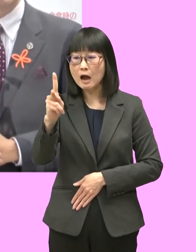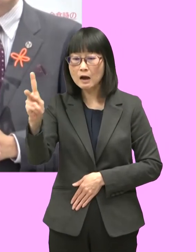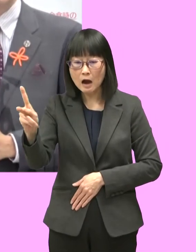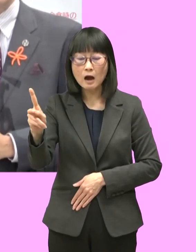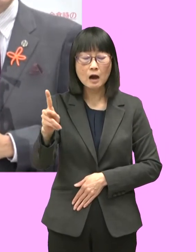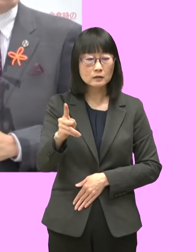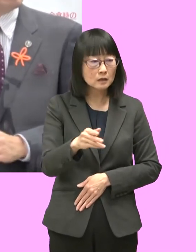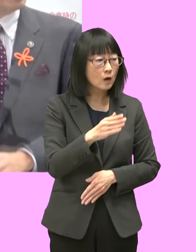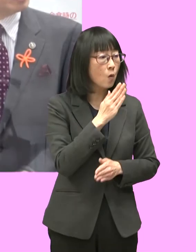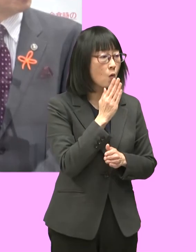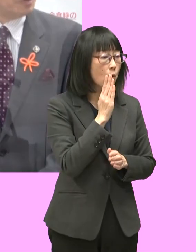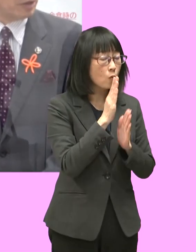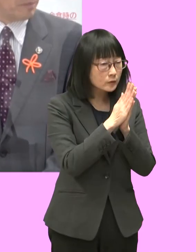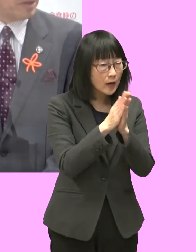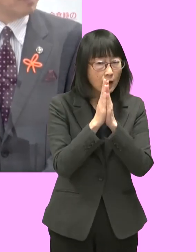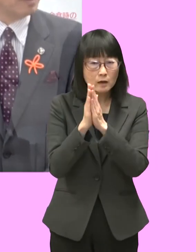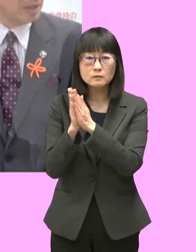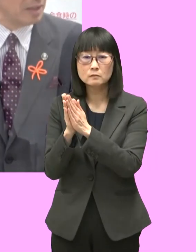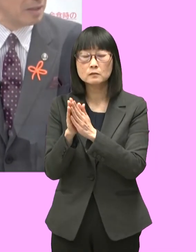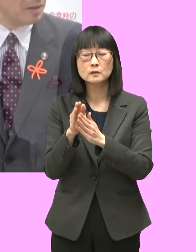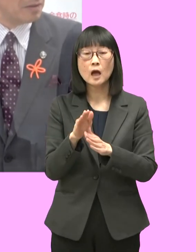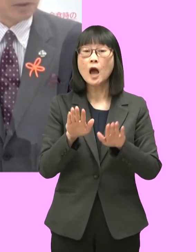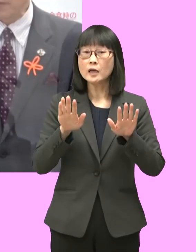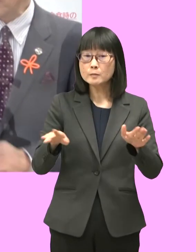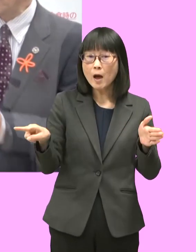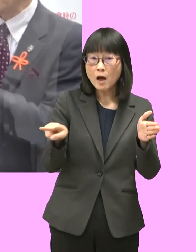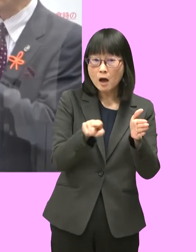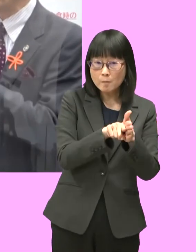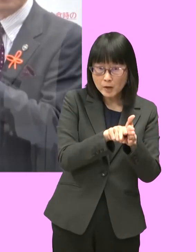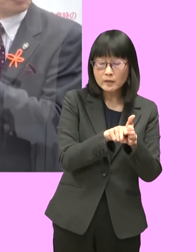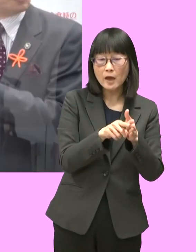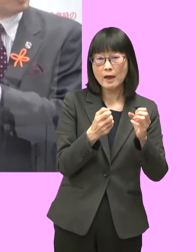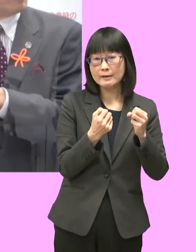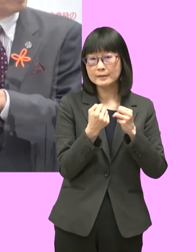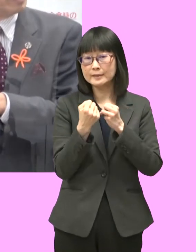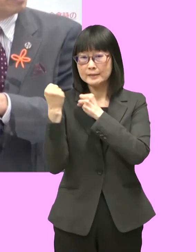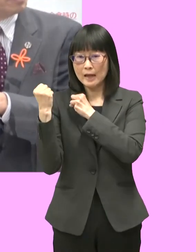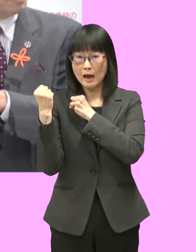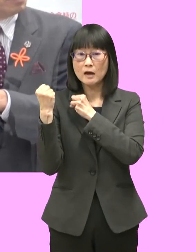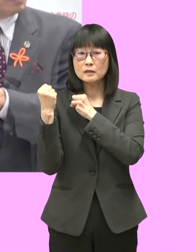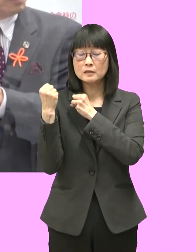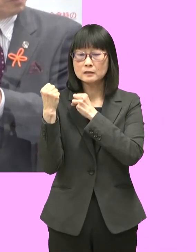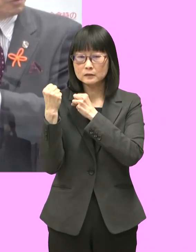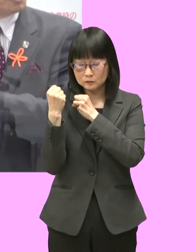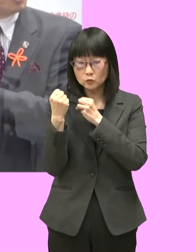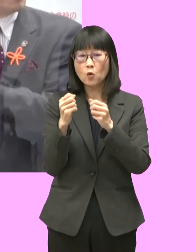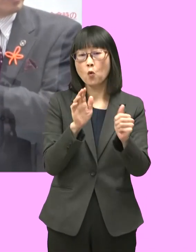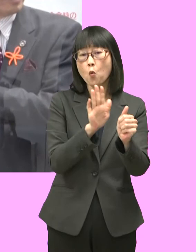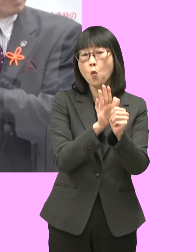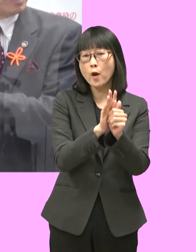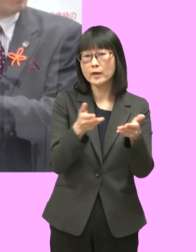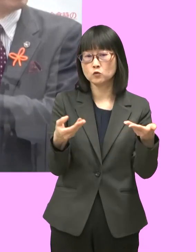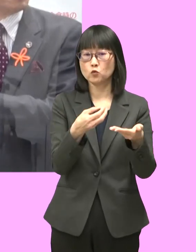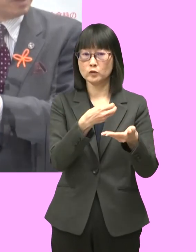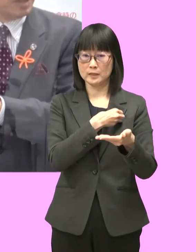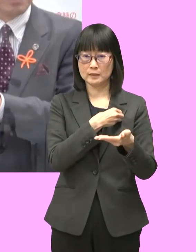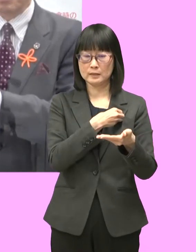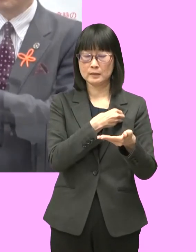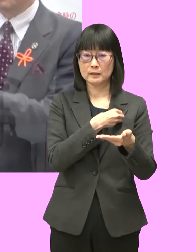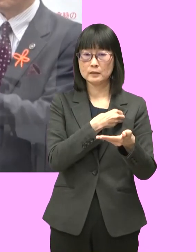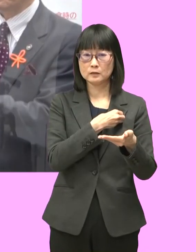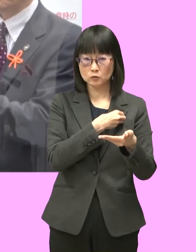えば避難の指定職員とかやっぱいるんですね。でそれが重なっちゃうと、ちょっとこれはあまりその職員にばかり負担がきます